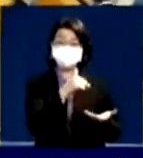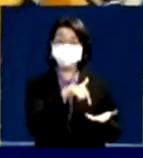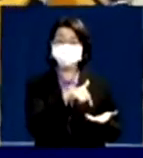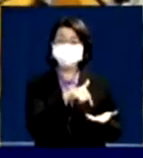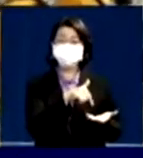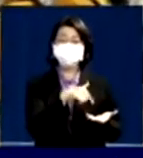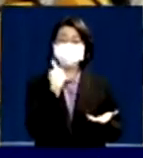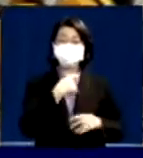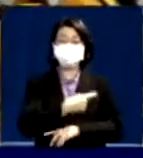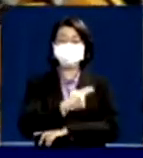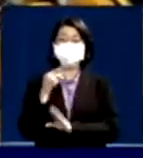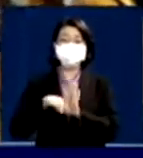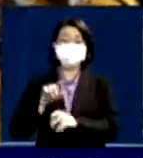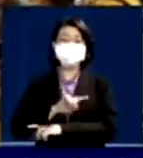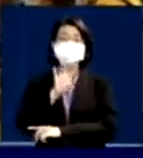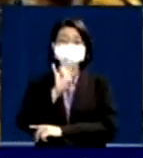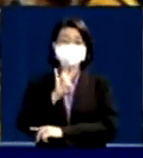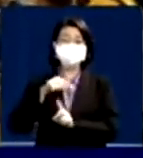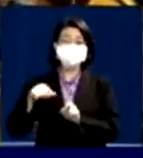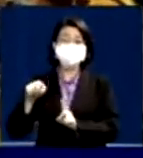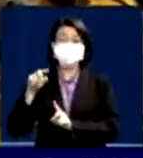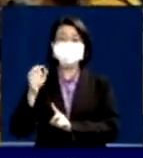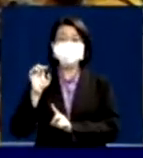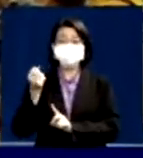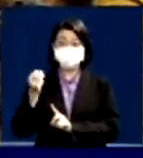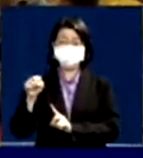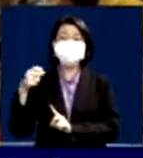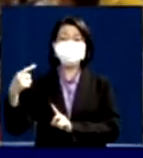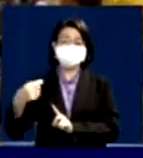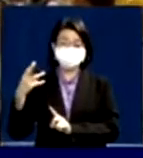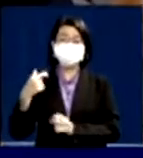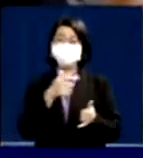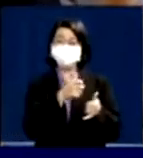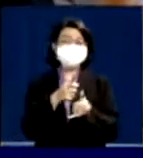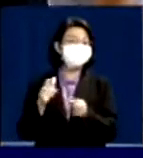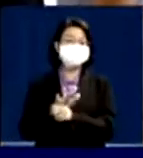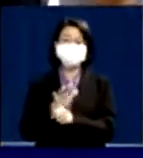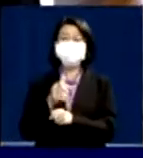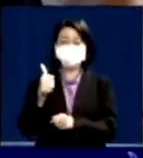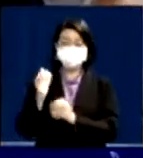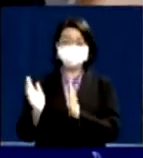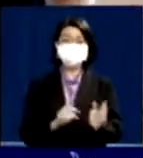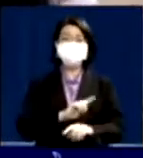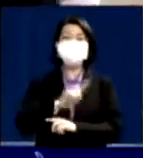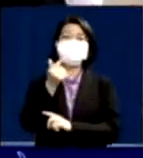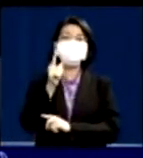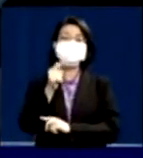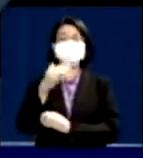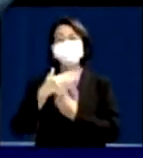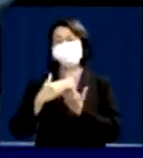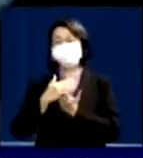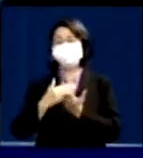แต่วันที่7ถึงวันที่10มิถุนายนนี้ครับได้แน่นอน 100% ส่วนวันที่11มิถุนายนนะครับอาจจะมีบางส่วน